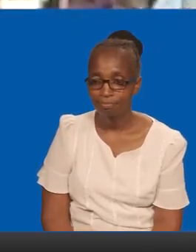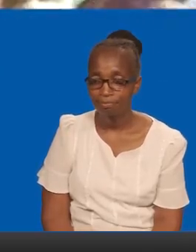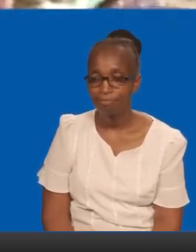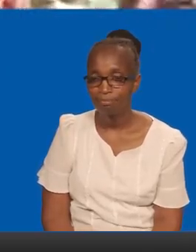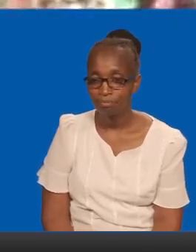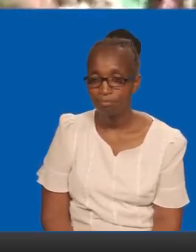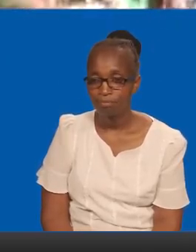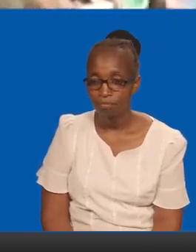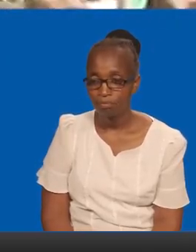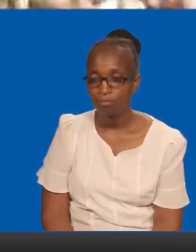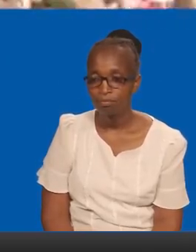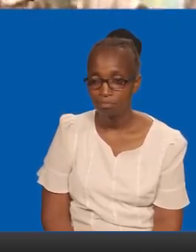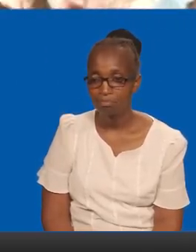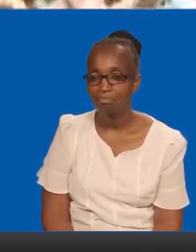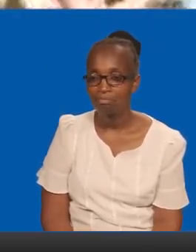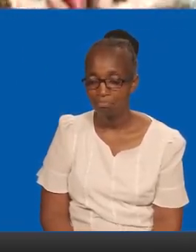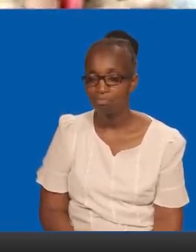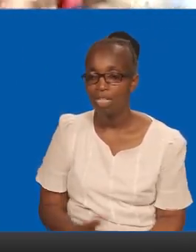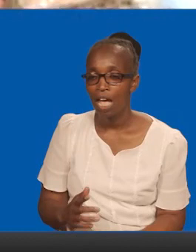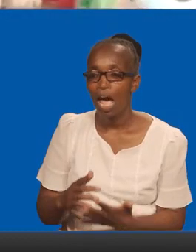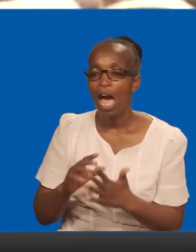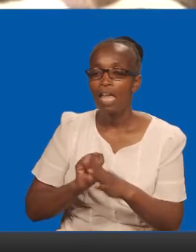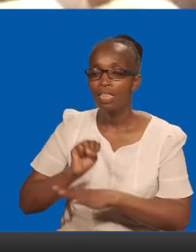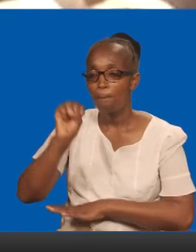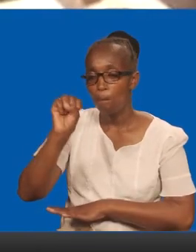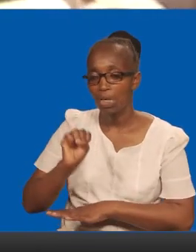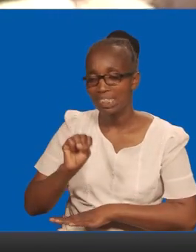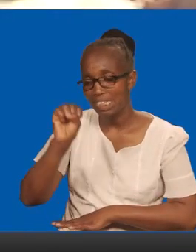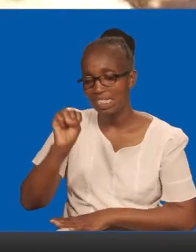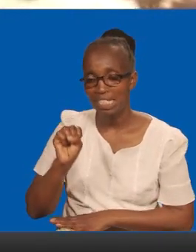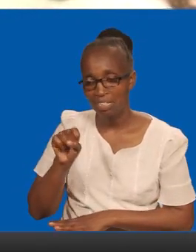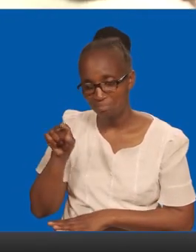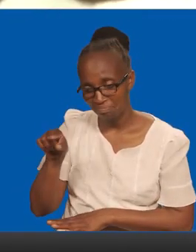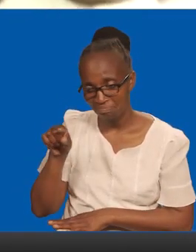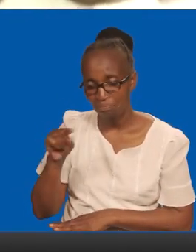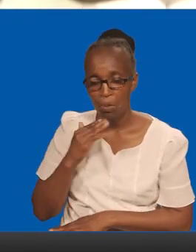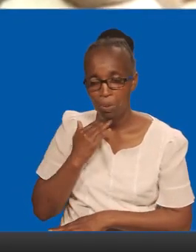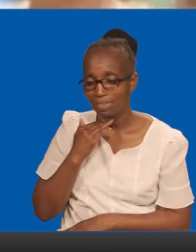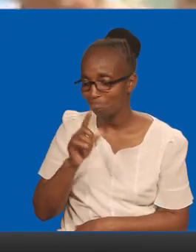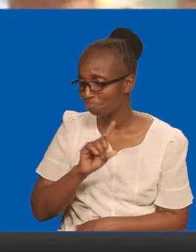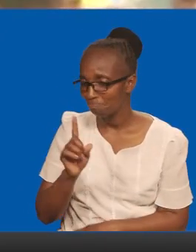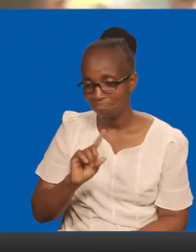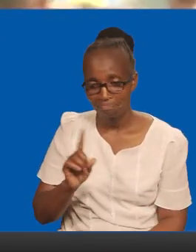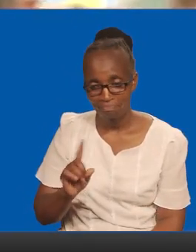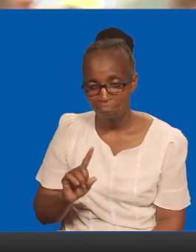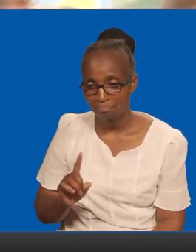kaende. Kabati, kabati. Siasa hii ya makelele mimi